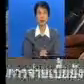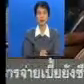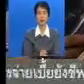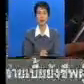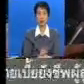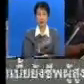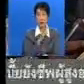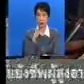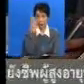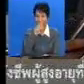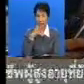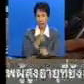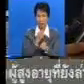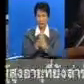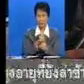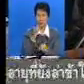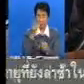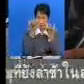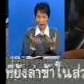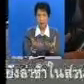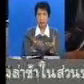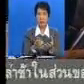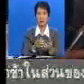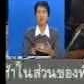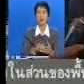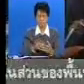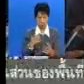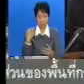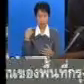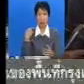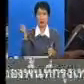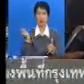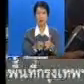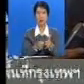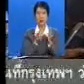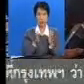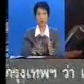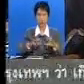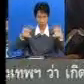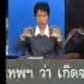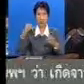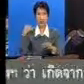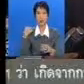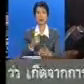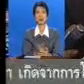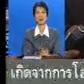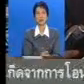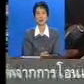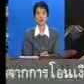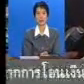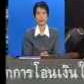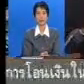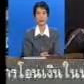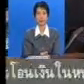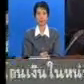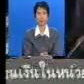ามีการกระทำอะไรที่เกินกว่าเหตุนะครับก็จะมีการดำเนินการในส่วนของรัฐในการที่จะแก้ไขแล้วก็ให้ผู้ที่เกี่ยวข้องต้